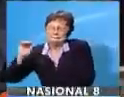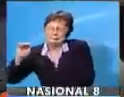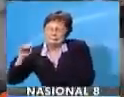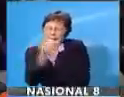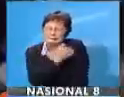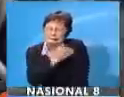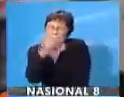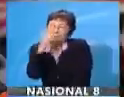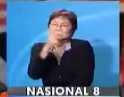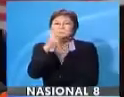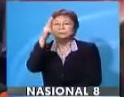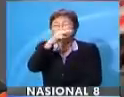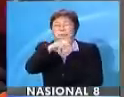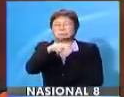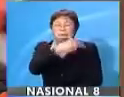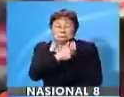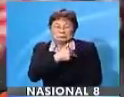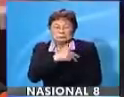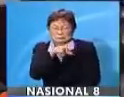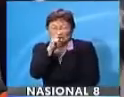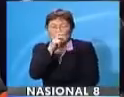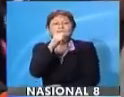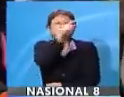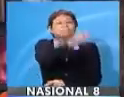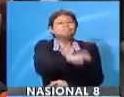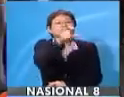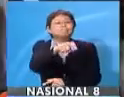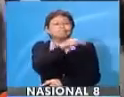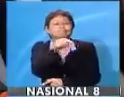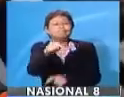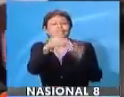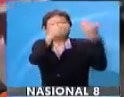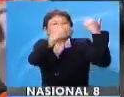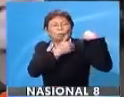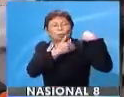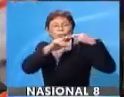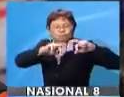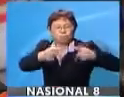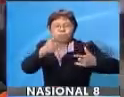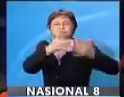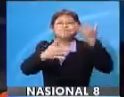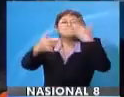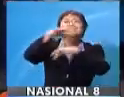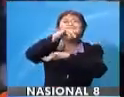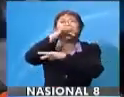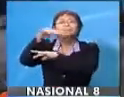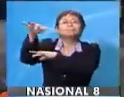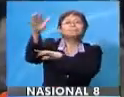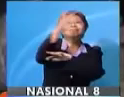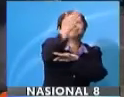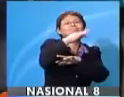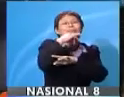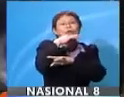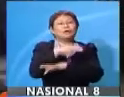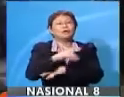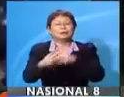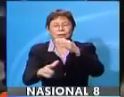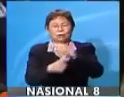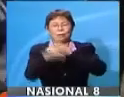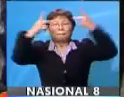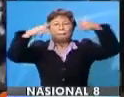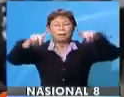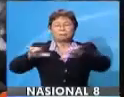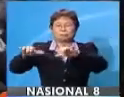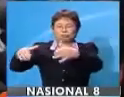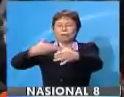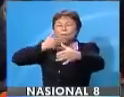Indonesia bertindak tegas terhadap mereka yang bertanggungjawab menyebabkan jerebu. Timbalan Presidennya Muhammad Ridwan Muhammad Ali berkata,